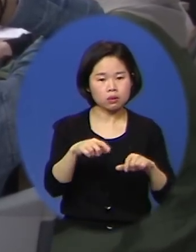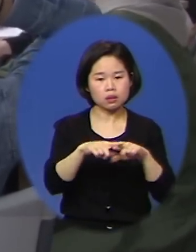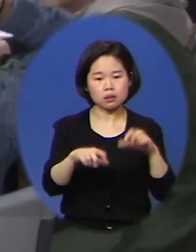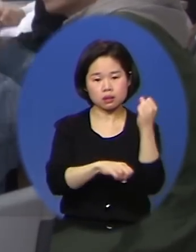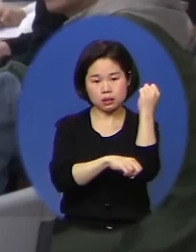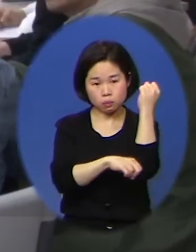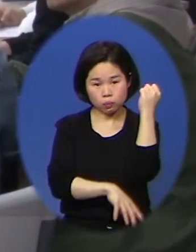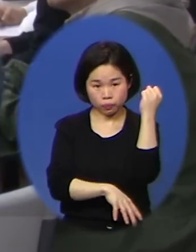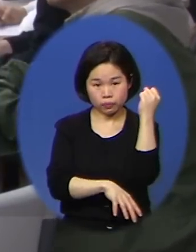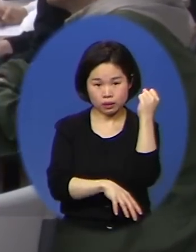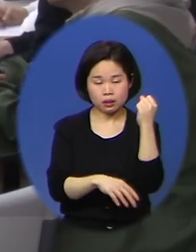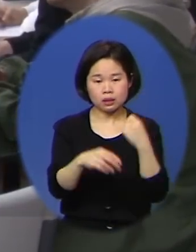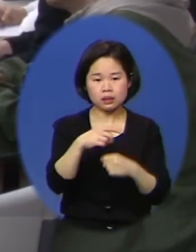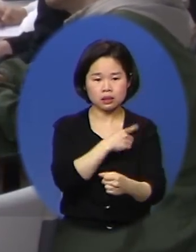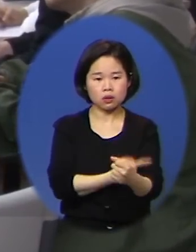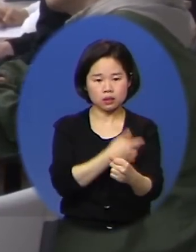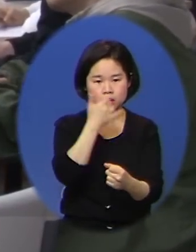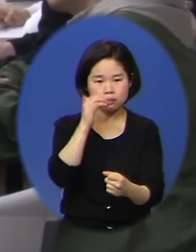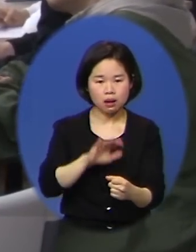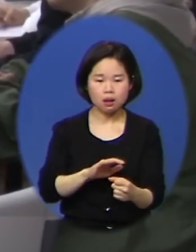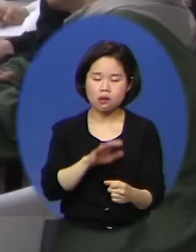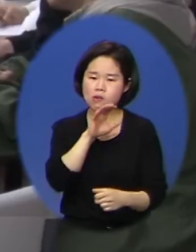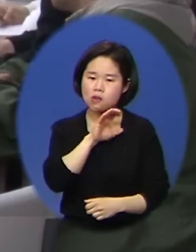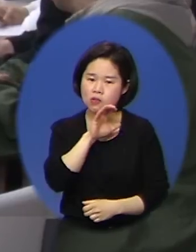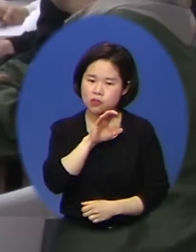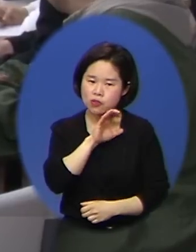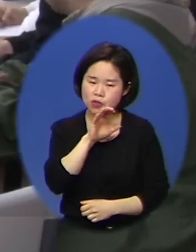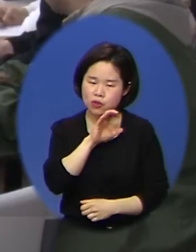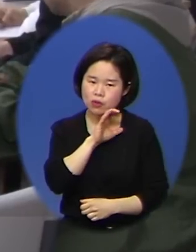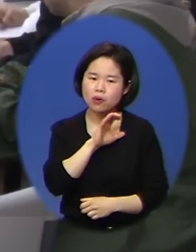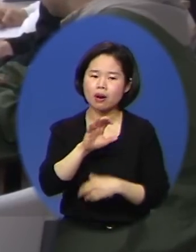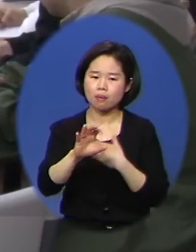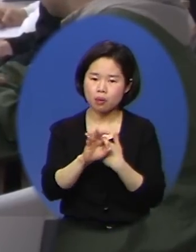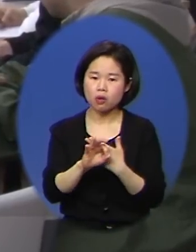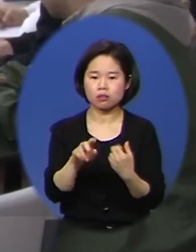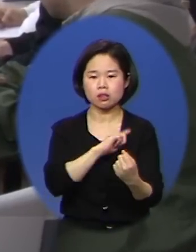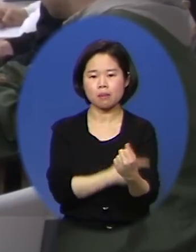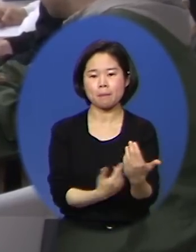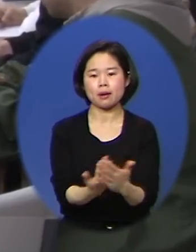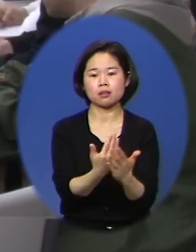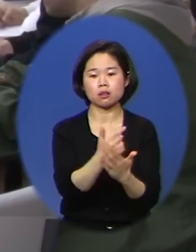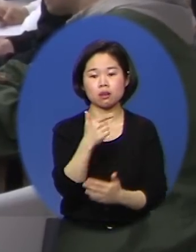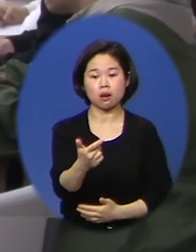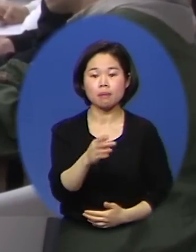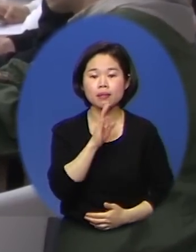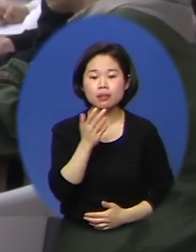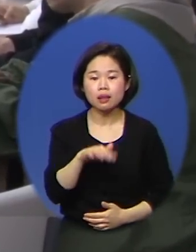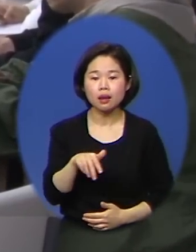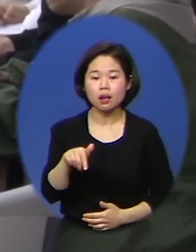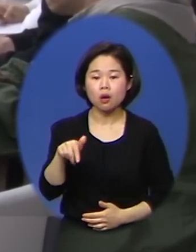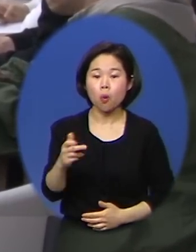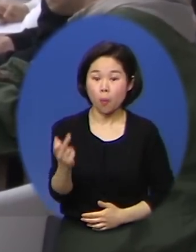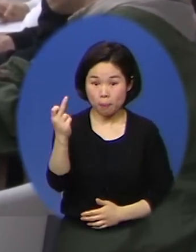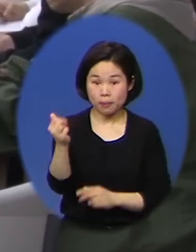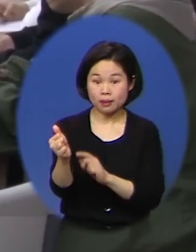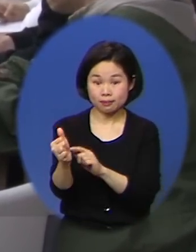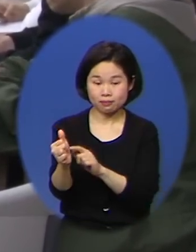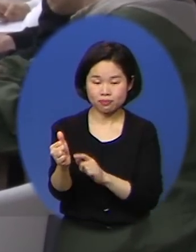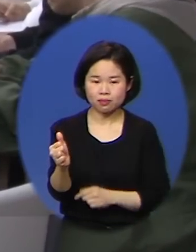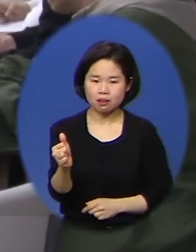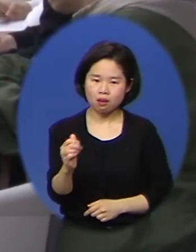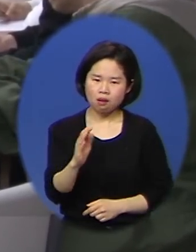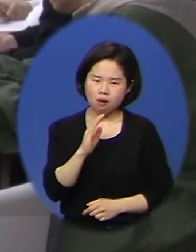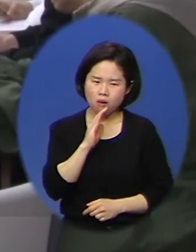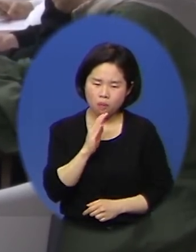게 쌓아지는 게 연습량에 비례하는 경우도 많은데 오빠 같은 경우는 정말